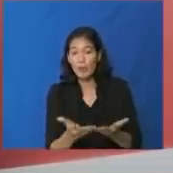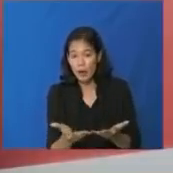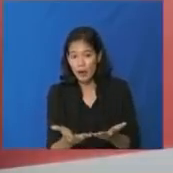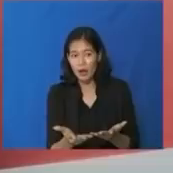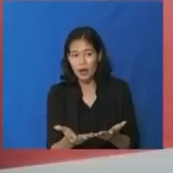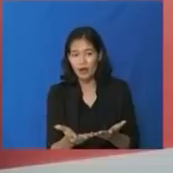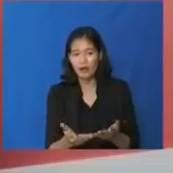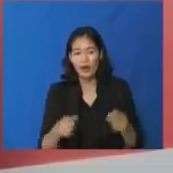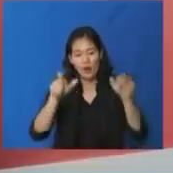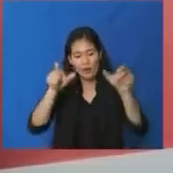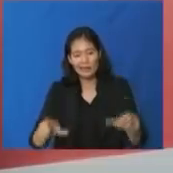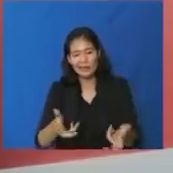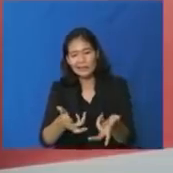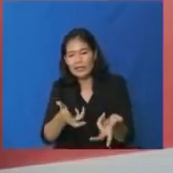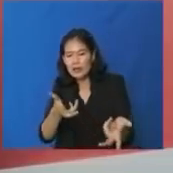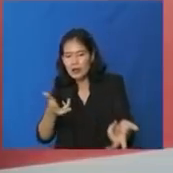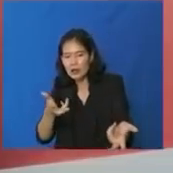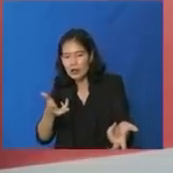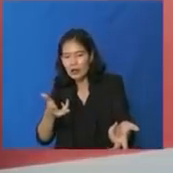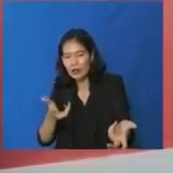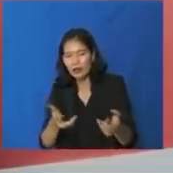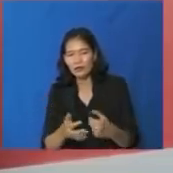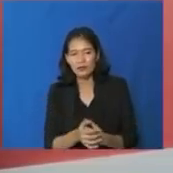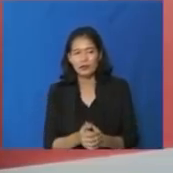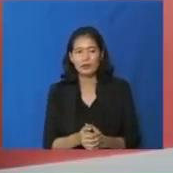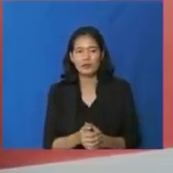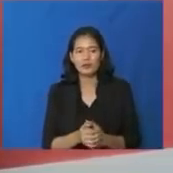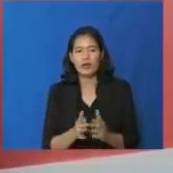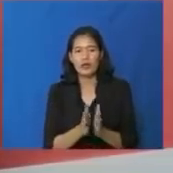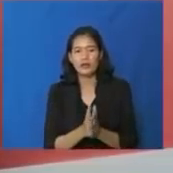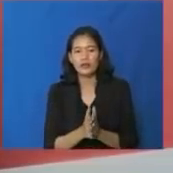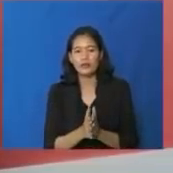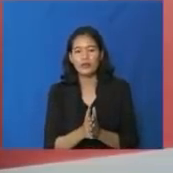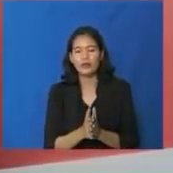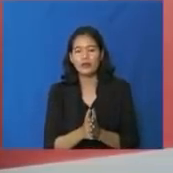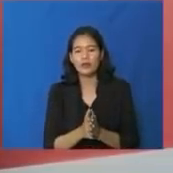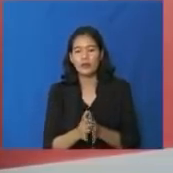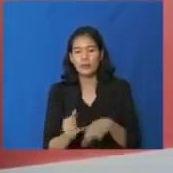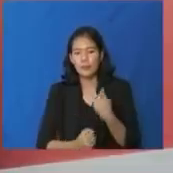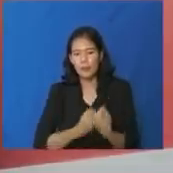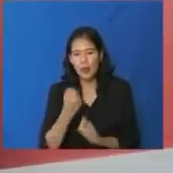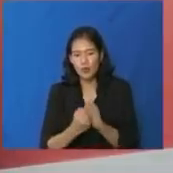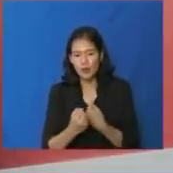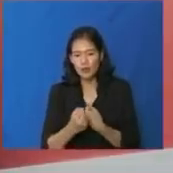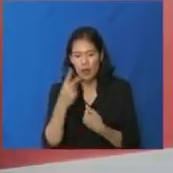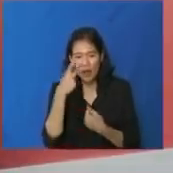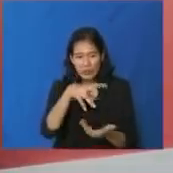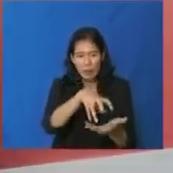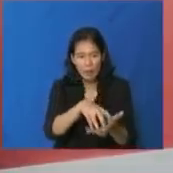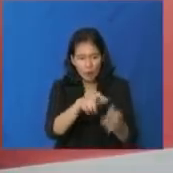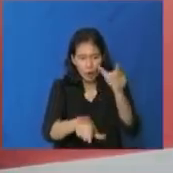Hai menjaga jarak Oh ya udah tidak lagi melakukan kerumunan